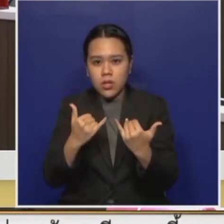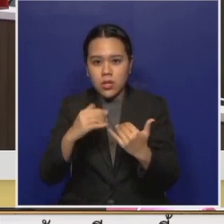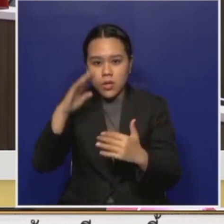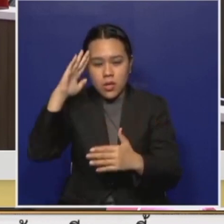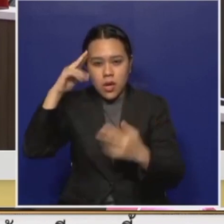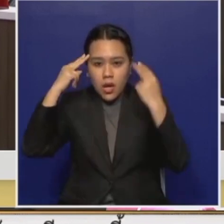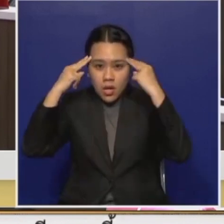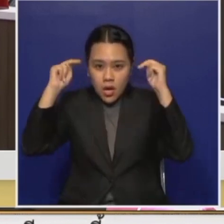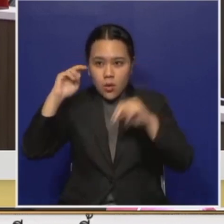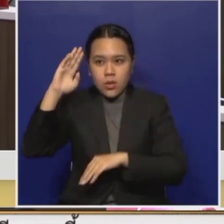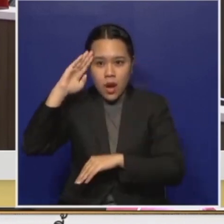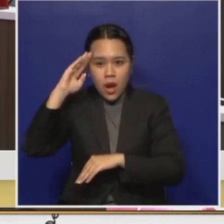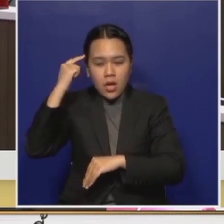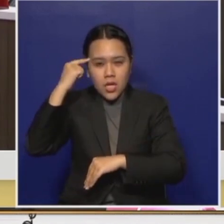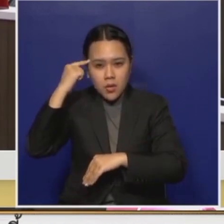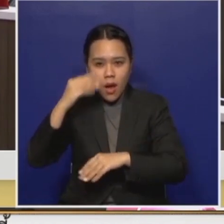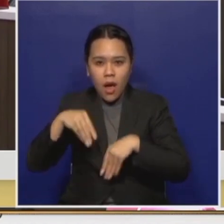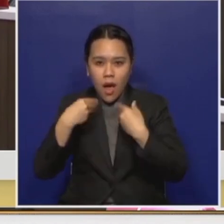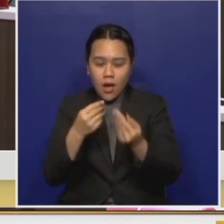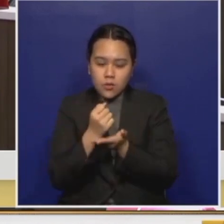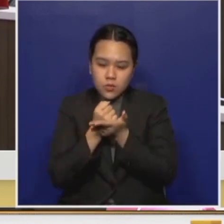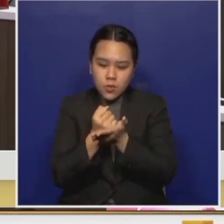ประเทศของเราไปสู่หายนะ